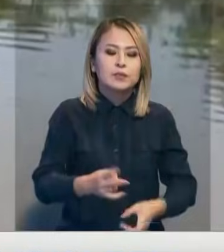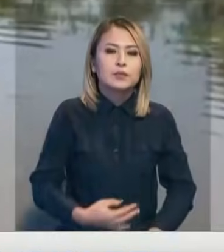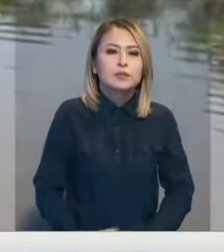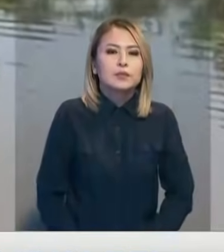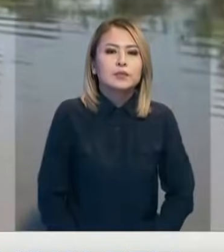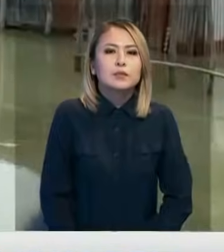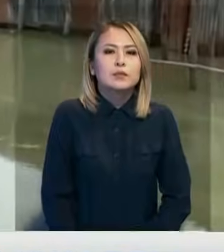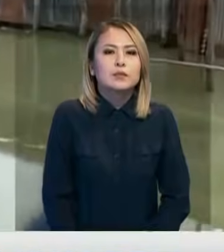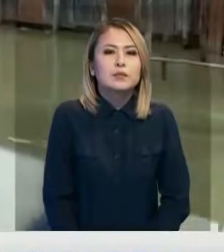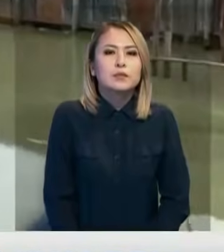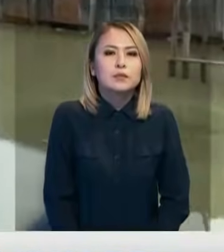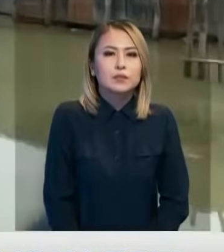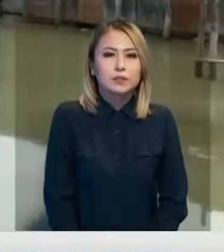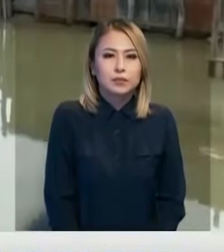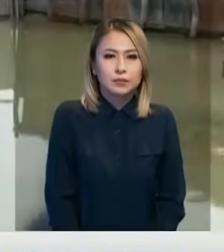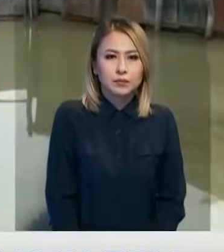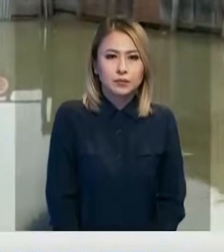шеккен.